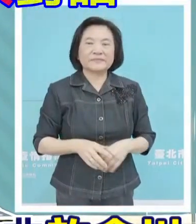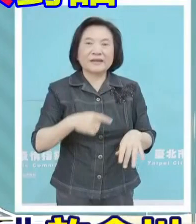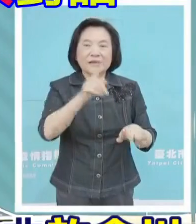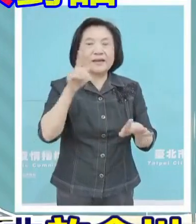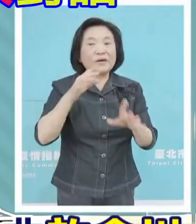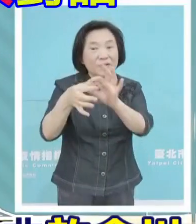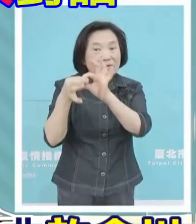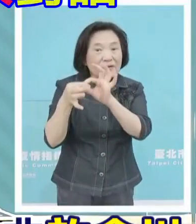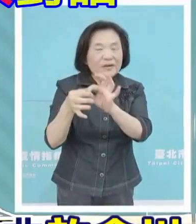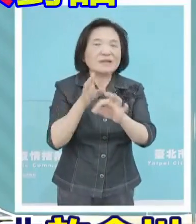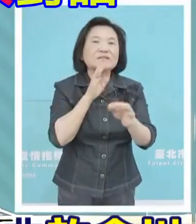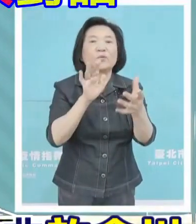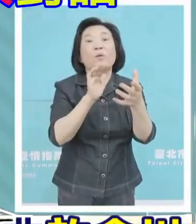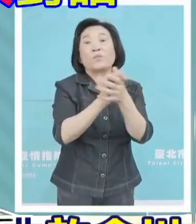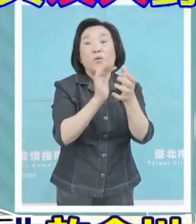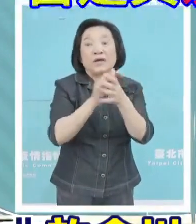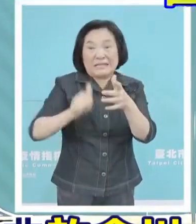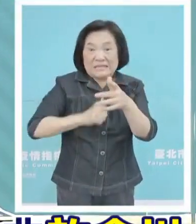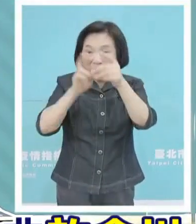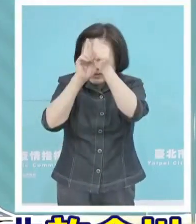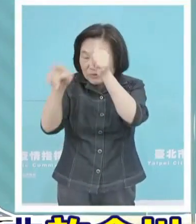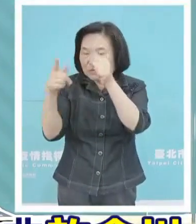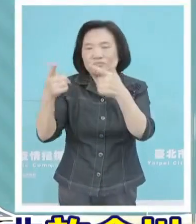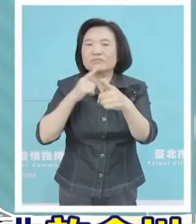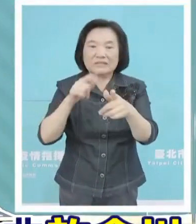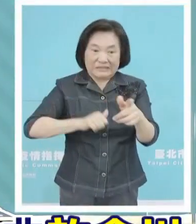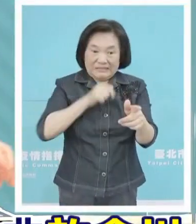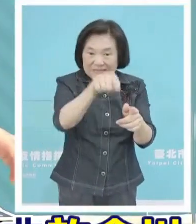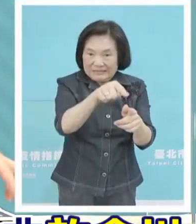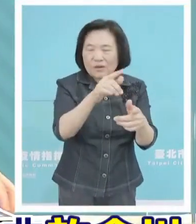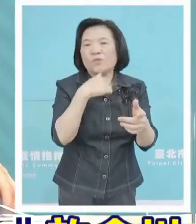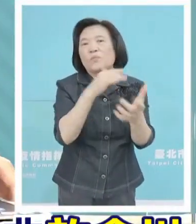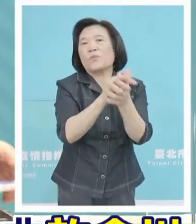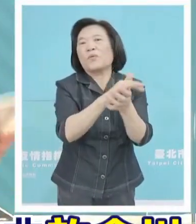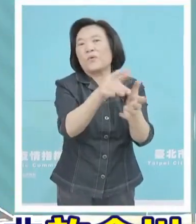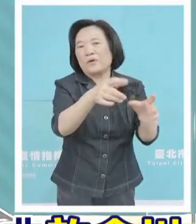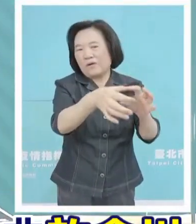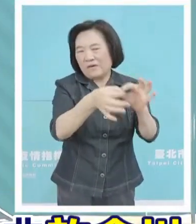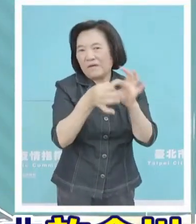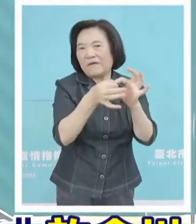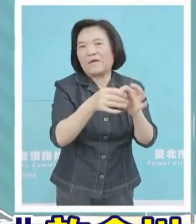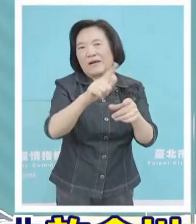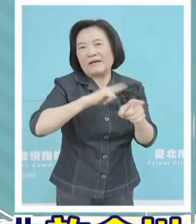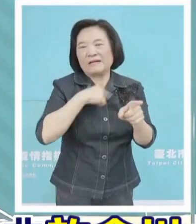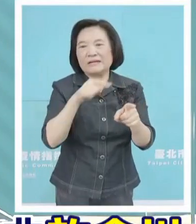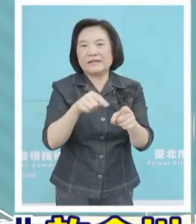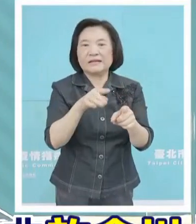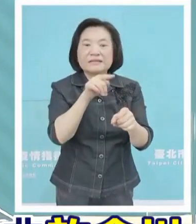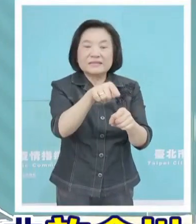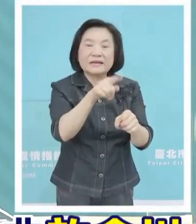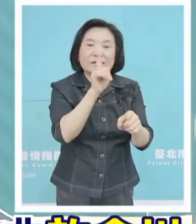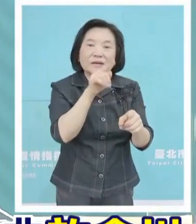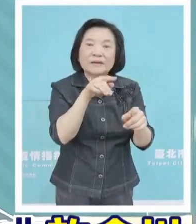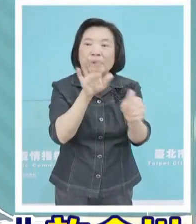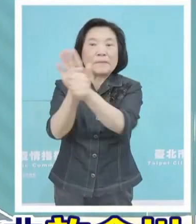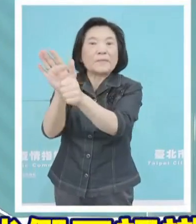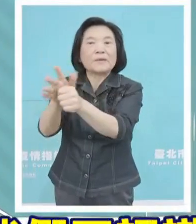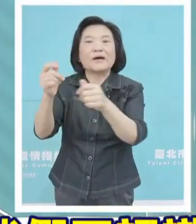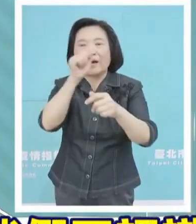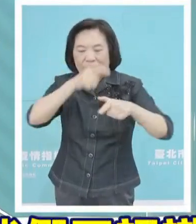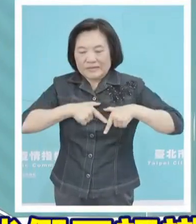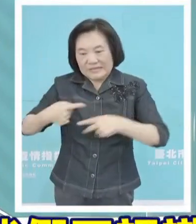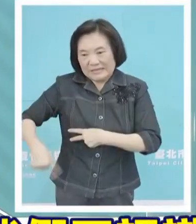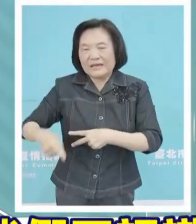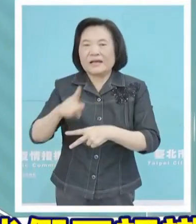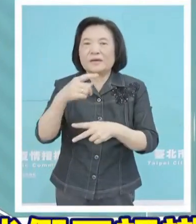许金川医师。那接下去就是在6月7号，6月7号我的